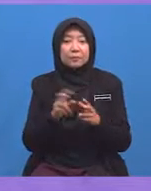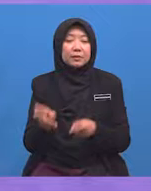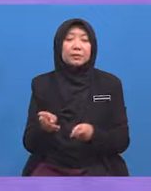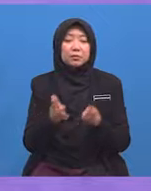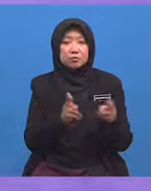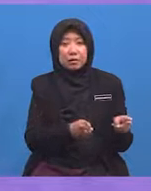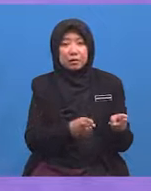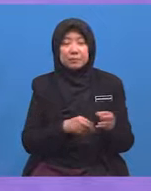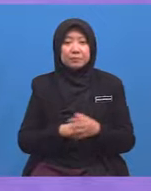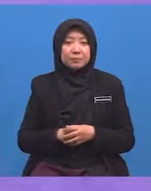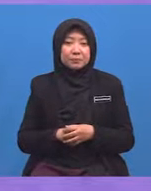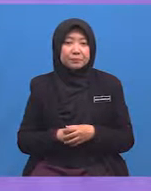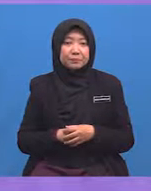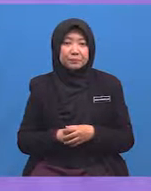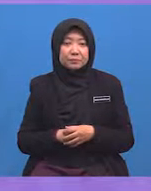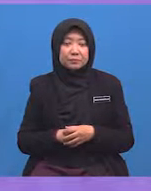berhijrah.